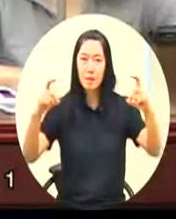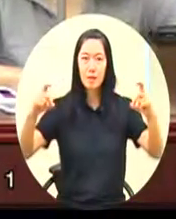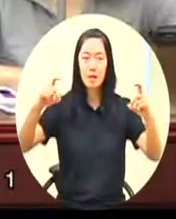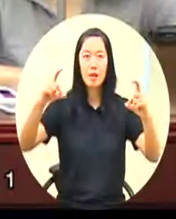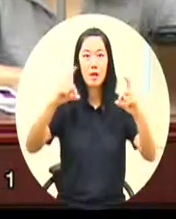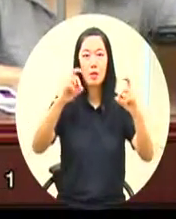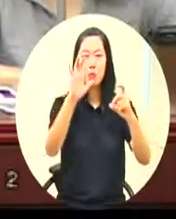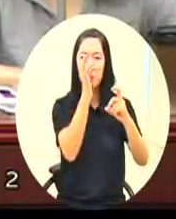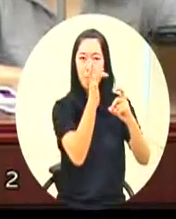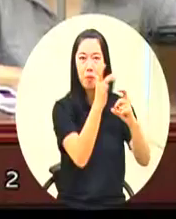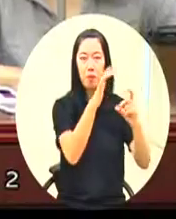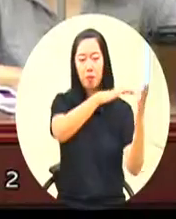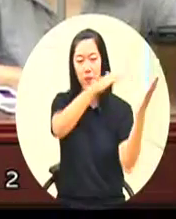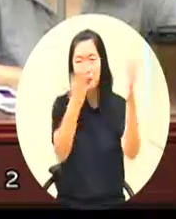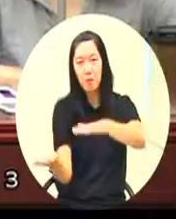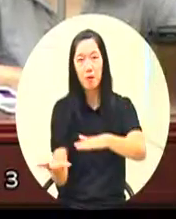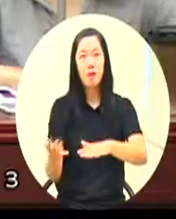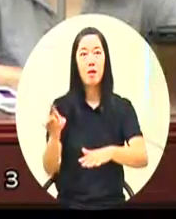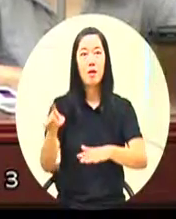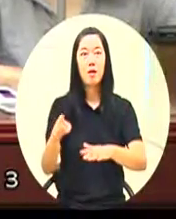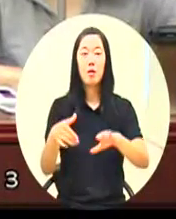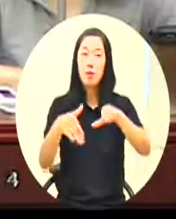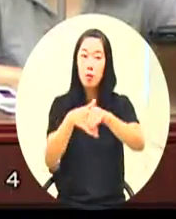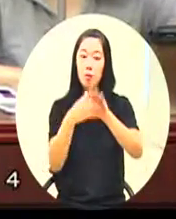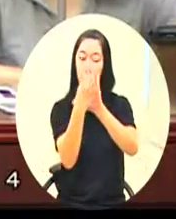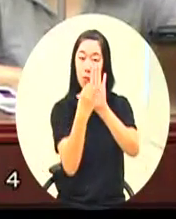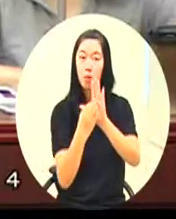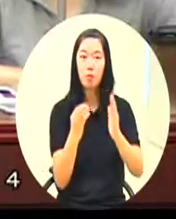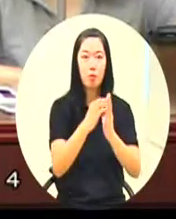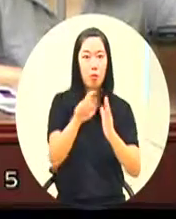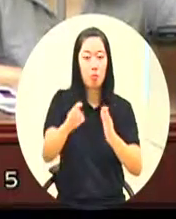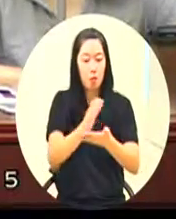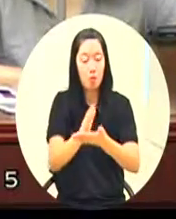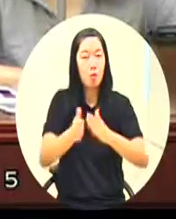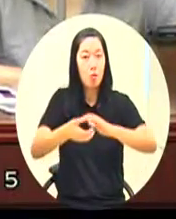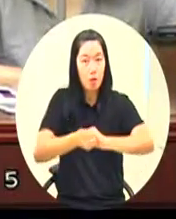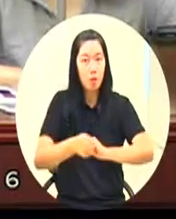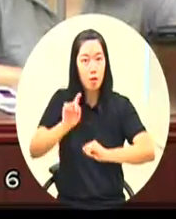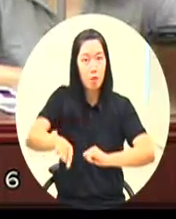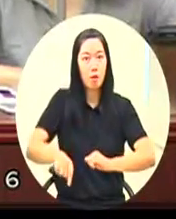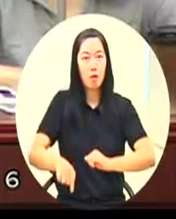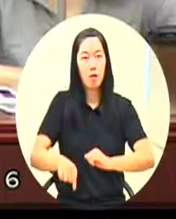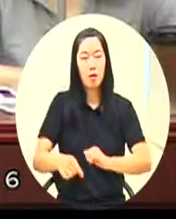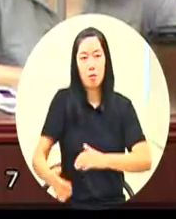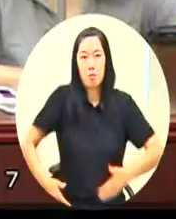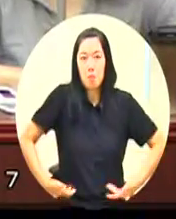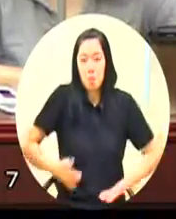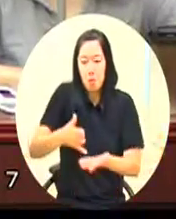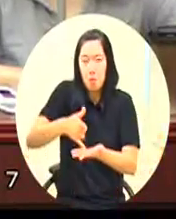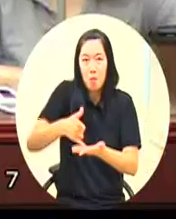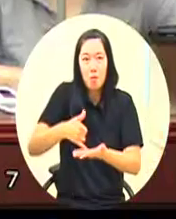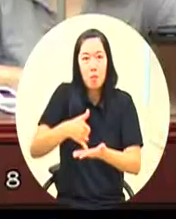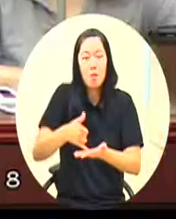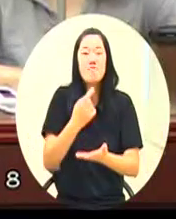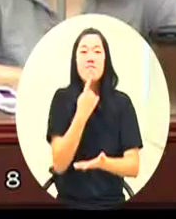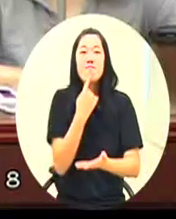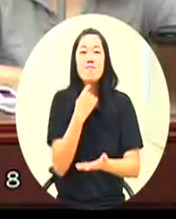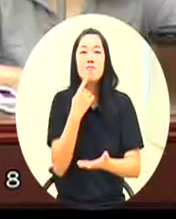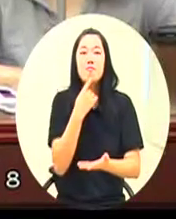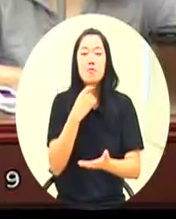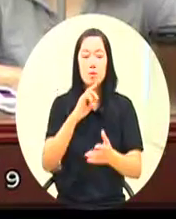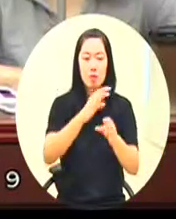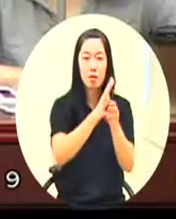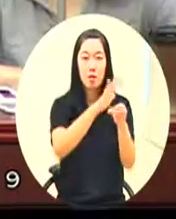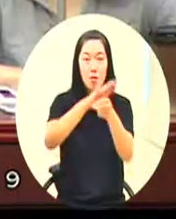塌的部分哦，其实文资局已经核定了我们那个紧急支撑跟那个系部要修复的一个计划